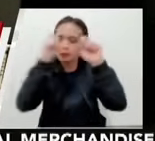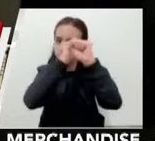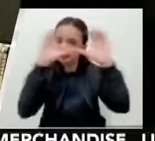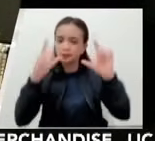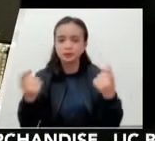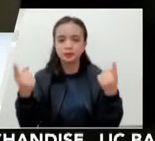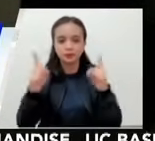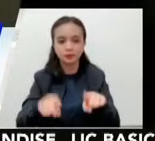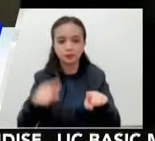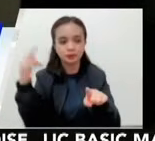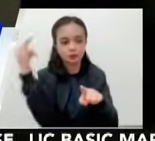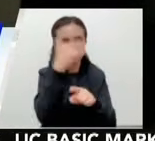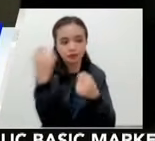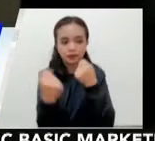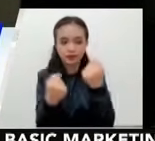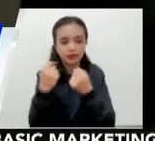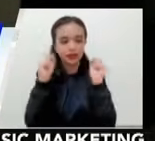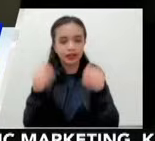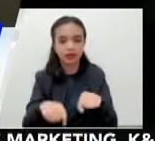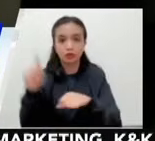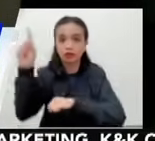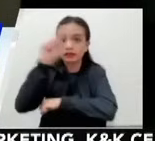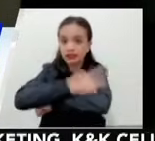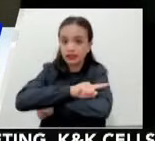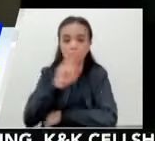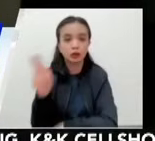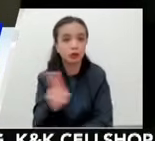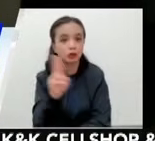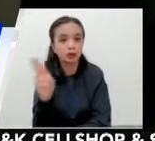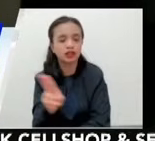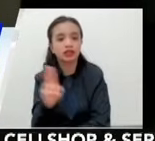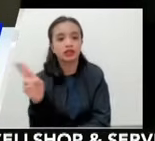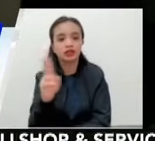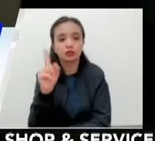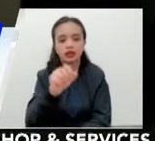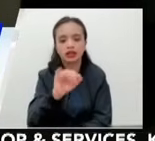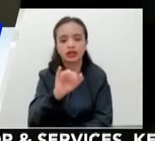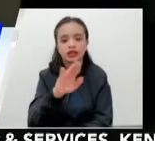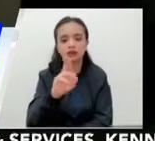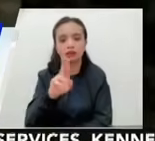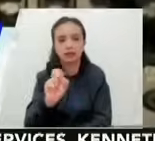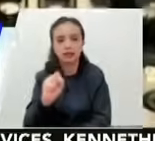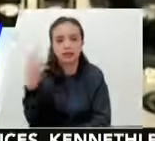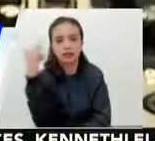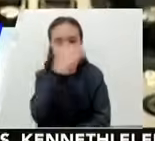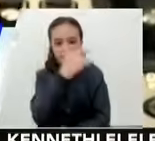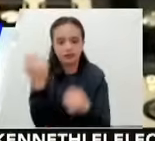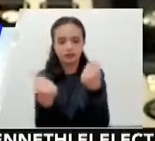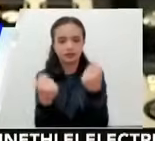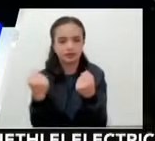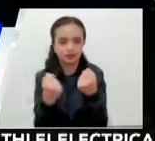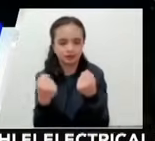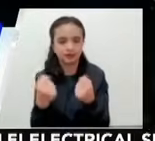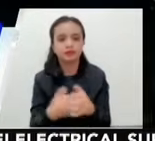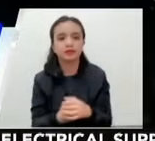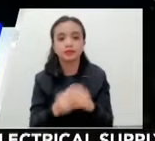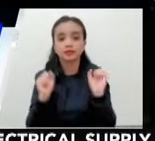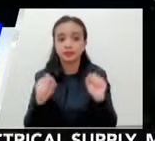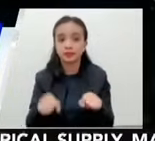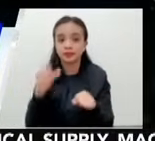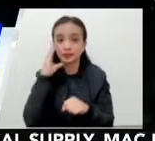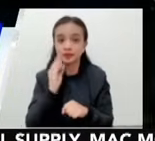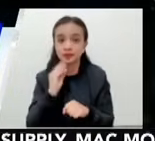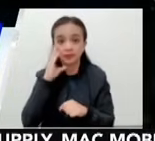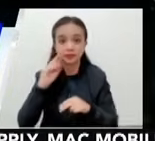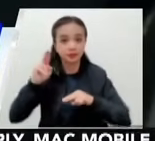maging airline pilot for a day gamit ang kanilang Airbus A320 flight simulator. Mararanasan mong maupo sa